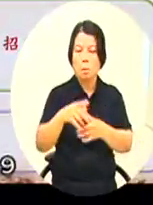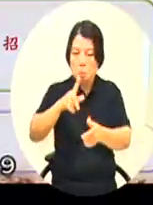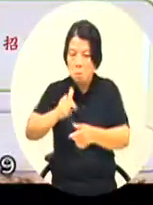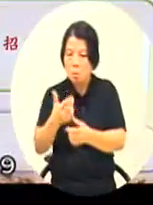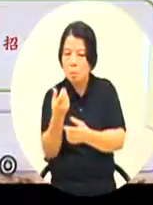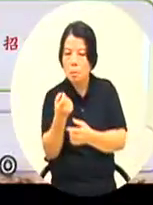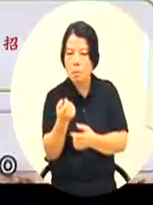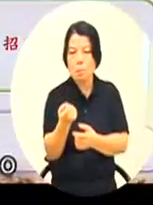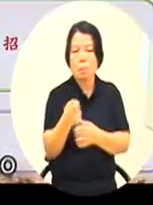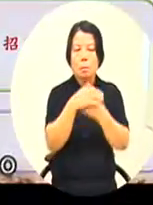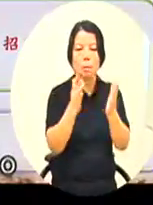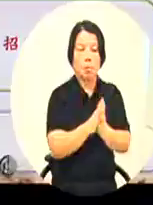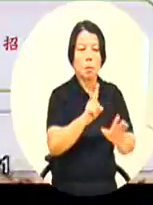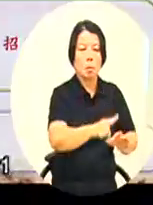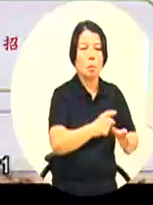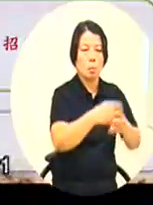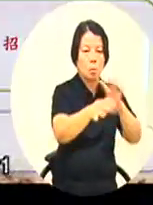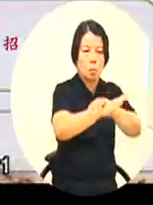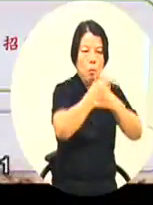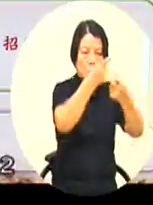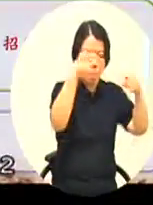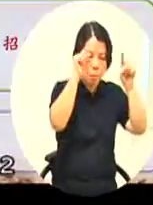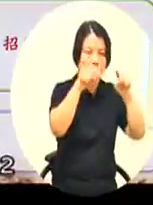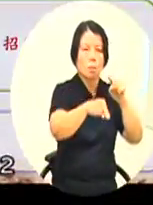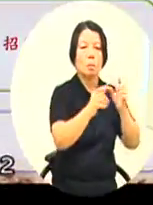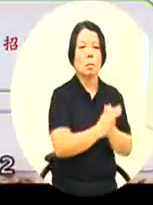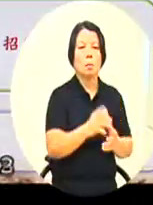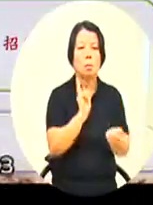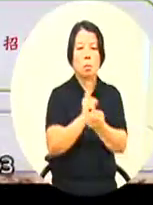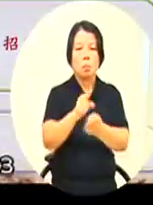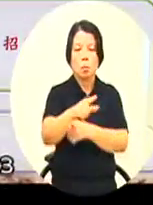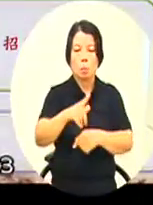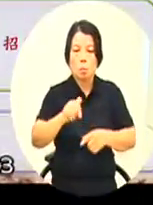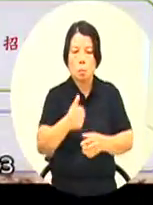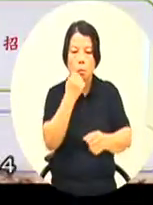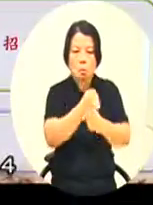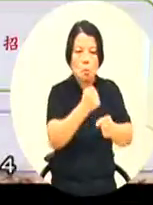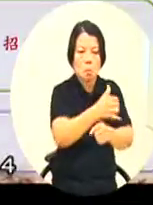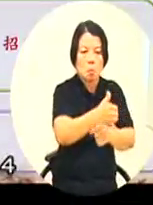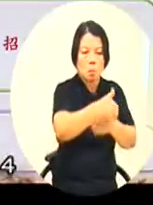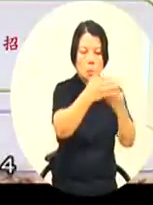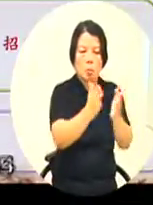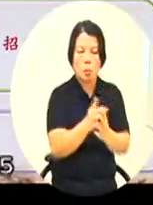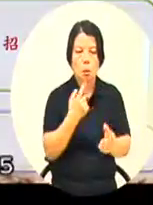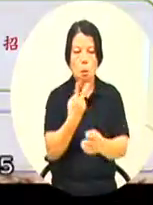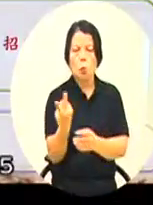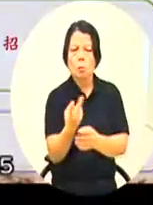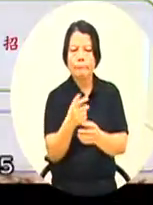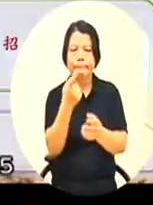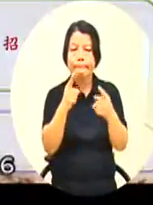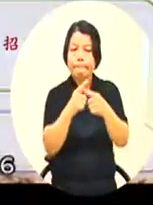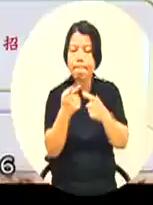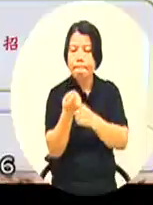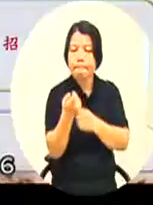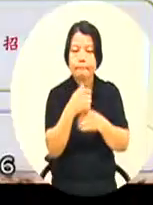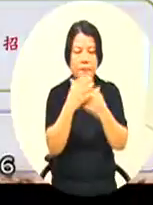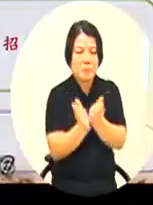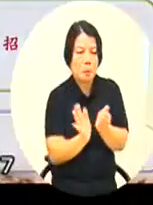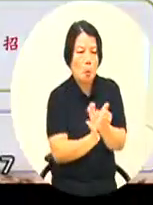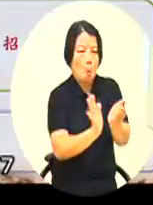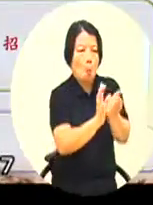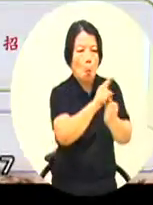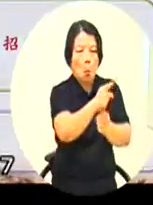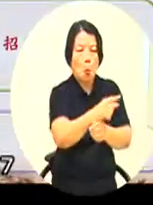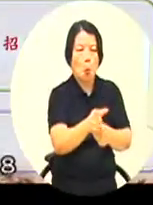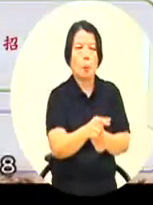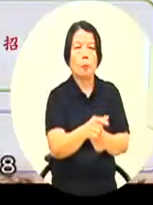个大学挺起来，所以我对学校的教职员是非常敬佩的，因为他挺起来这个所有的师生的这个比例，那